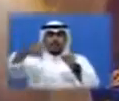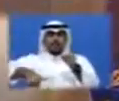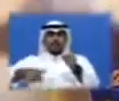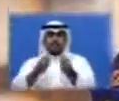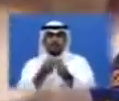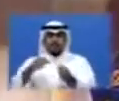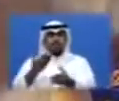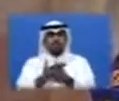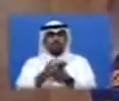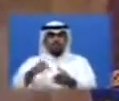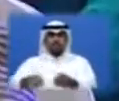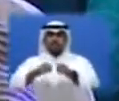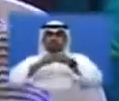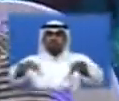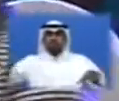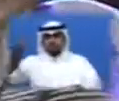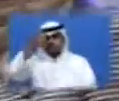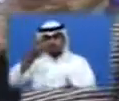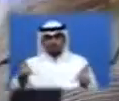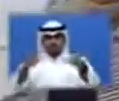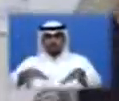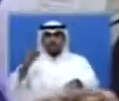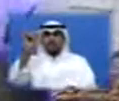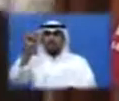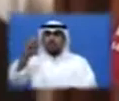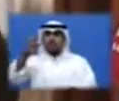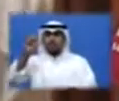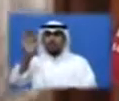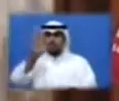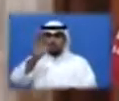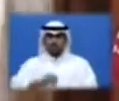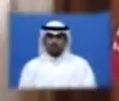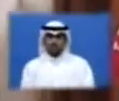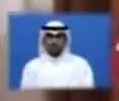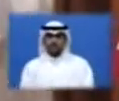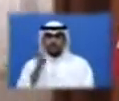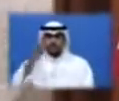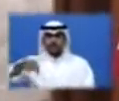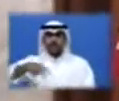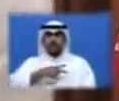التحديات الصحية وانتشار بعض الأمراض المعدية والفيروسات. راح